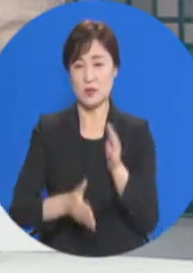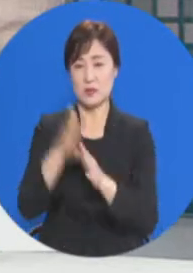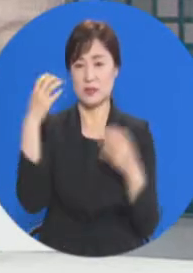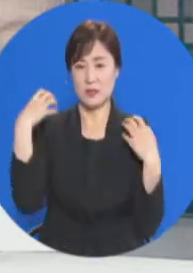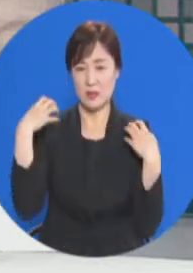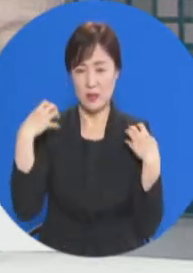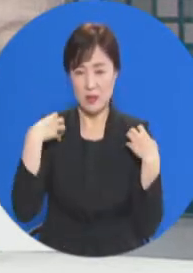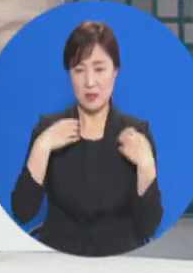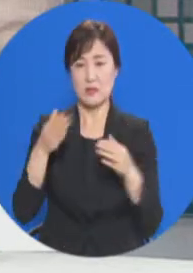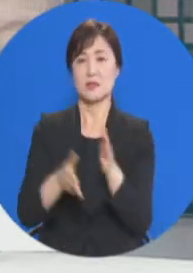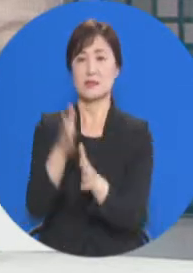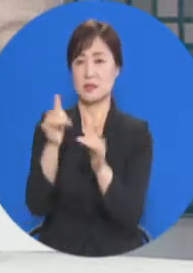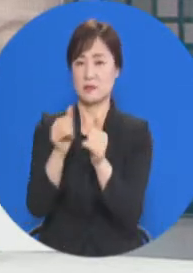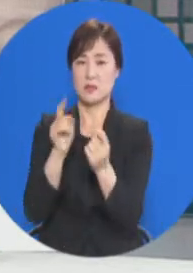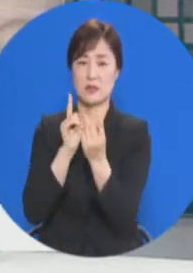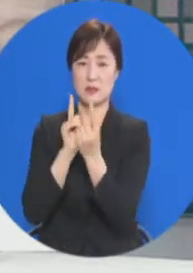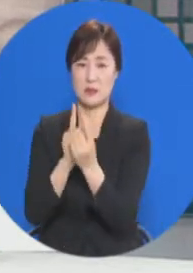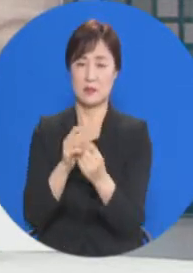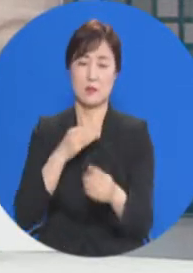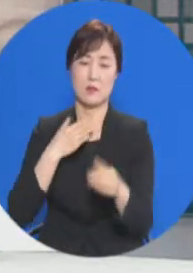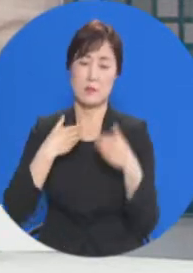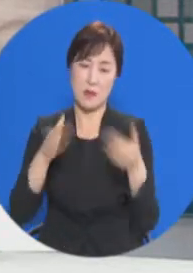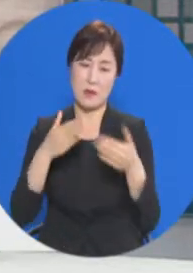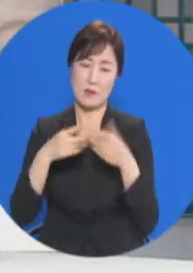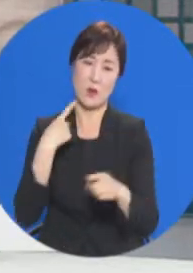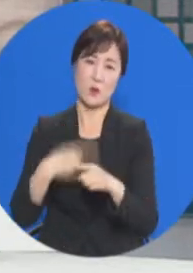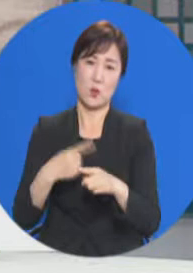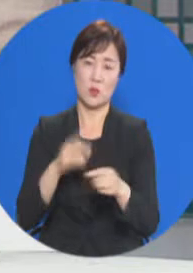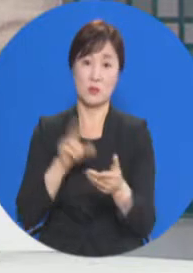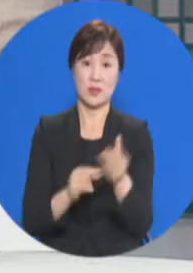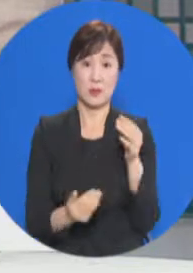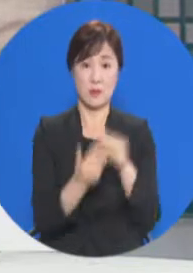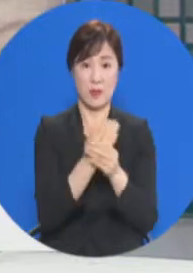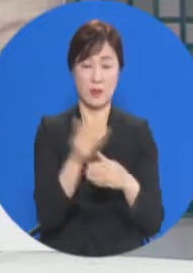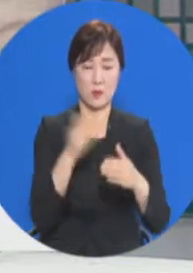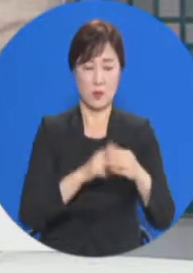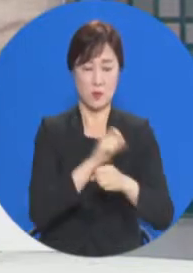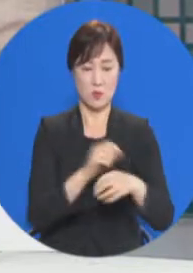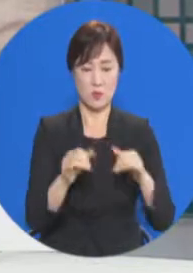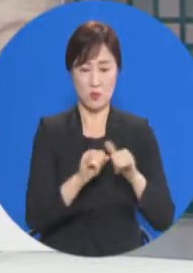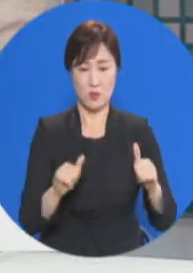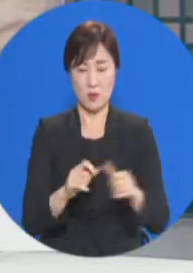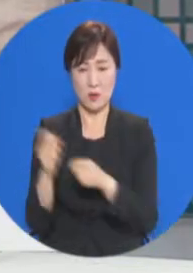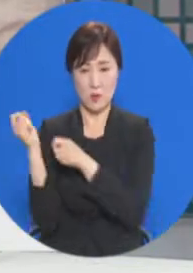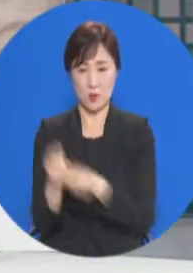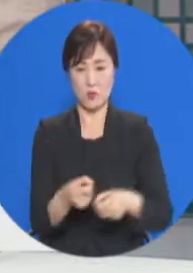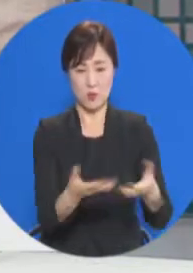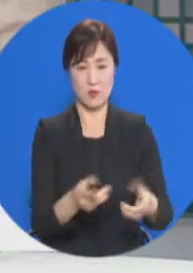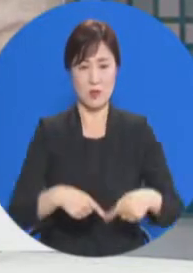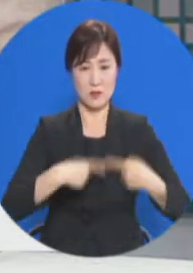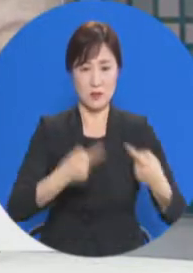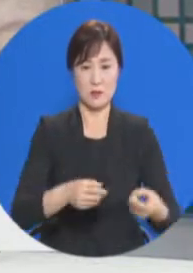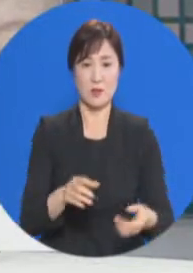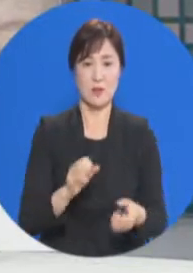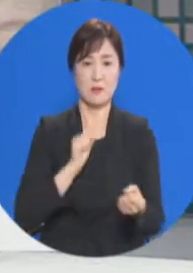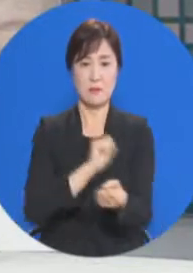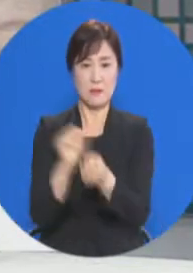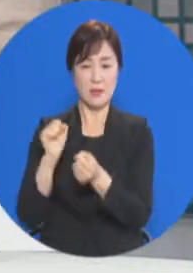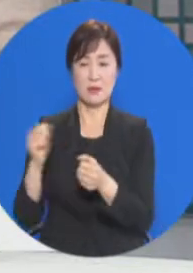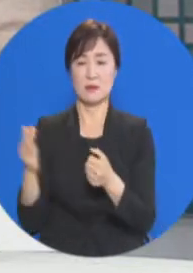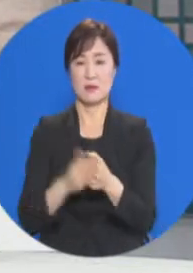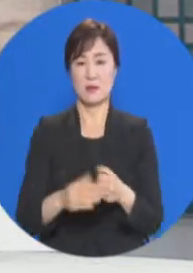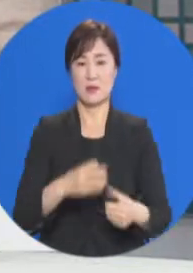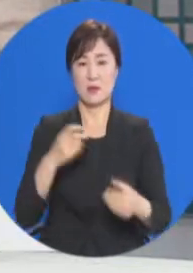욕설, 폭언 논란이 불거졌습니다. 공무원끼리 골프 모임을 하다 코로나19에 감염돼 군청 청사가 문을 닫는